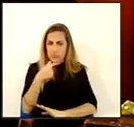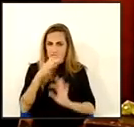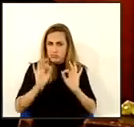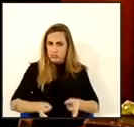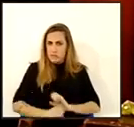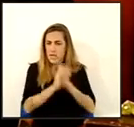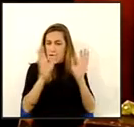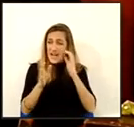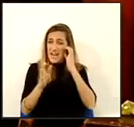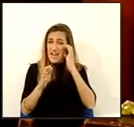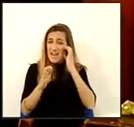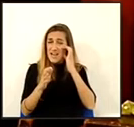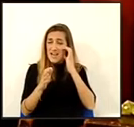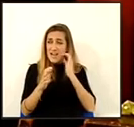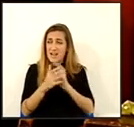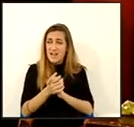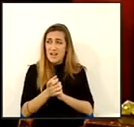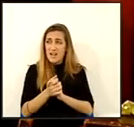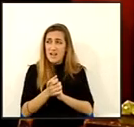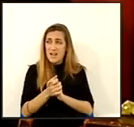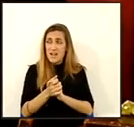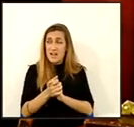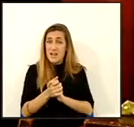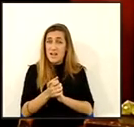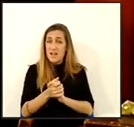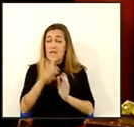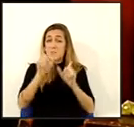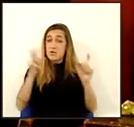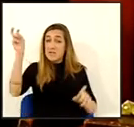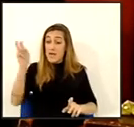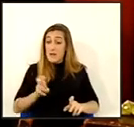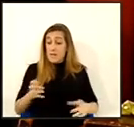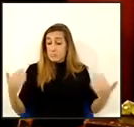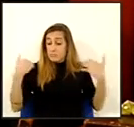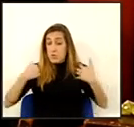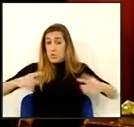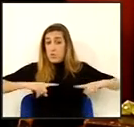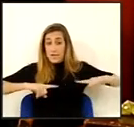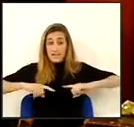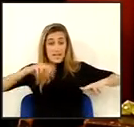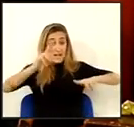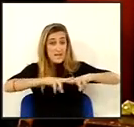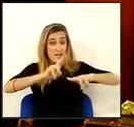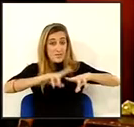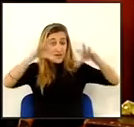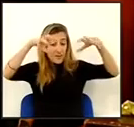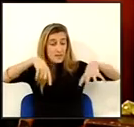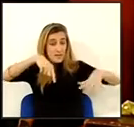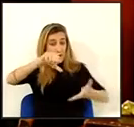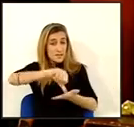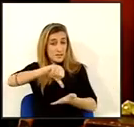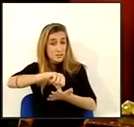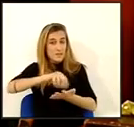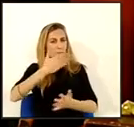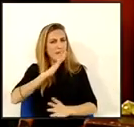els que venien podríem dir, organitzant el que és la Fèria d'Abril aquí a la ciutat,